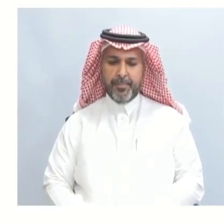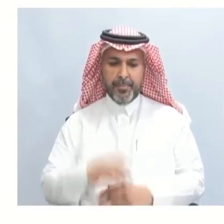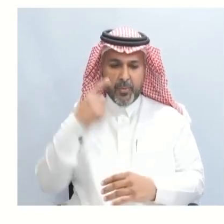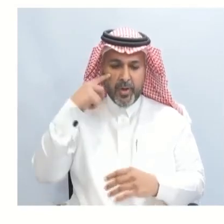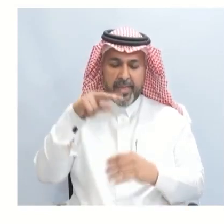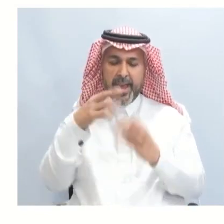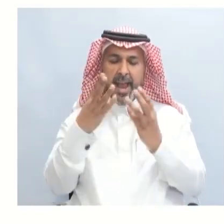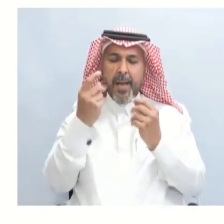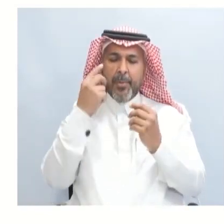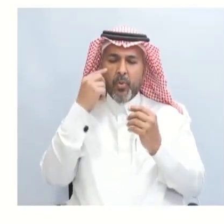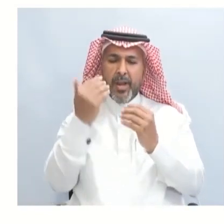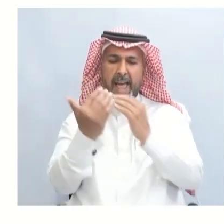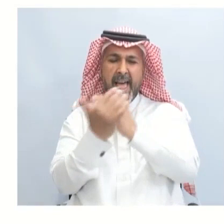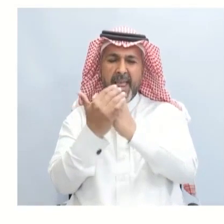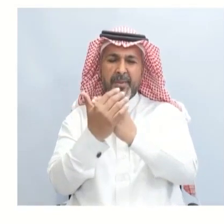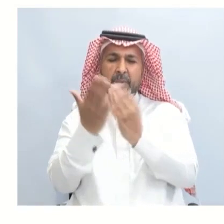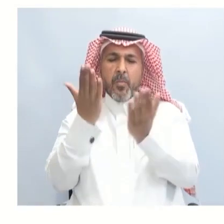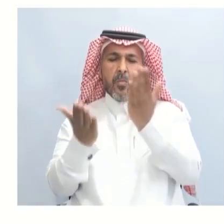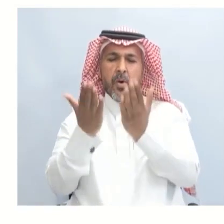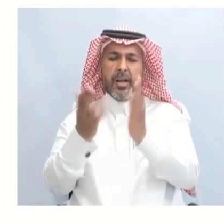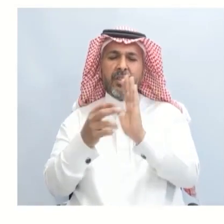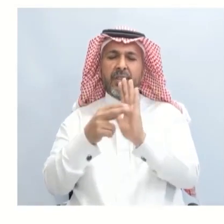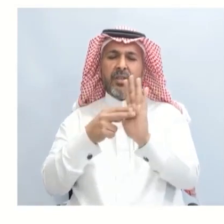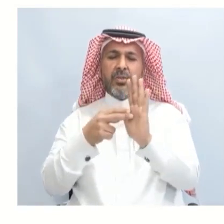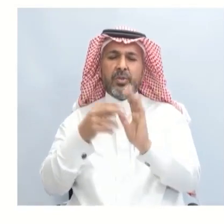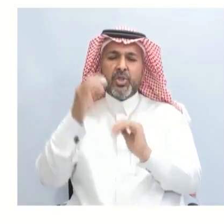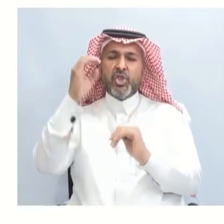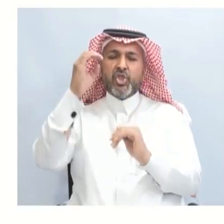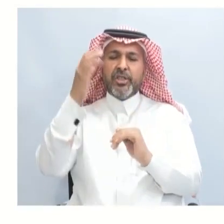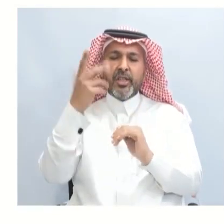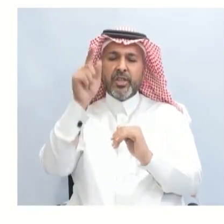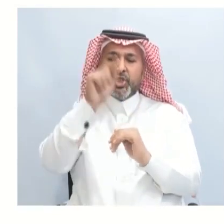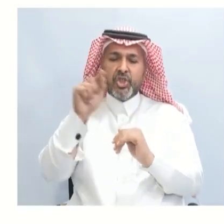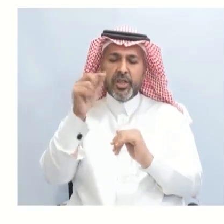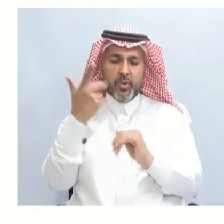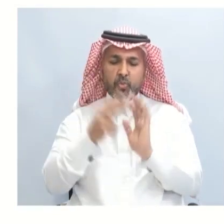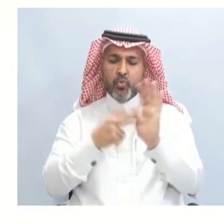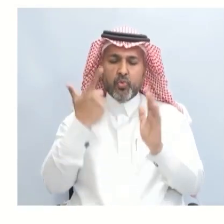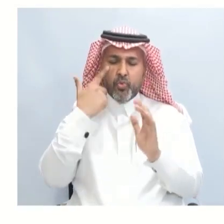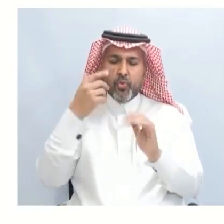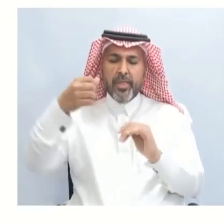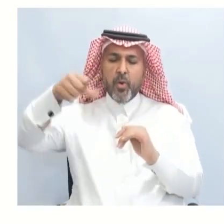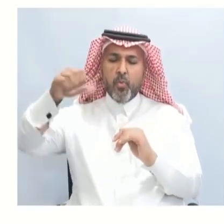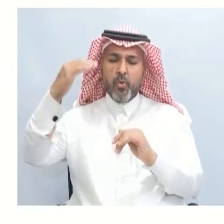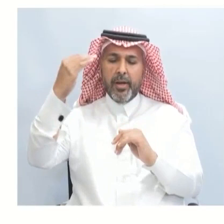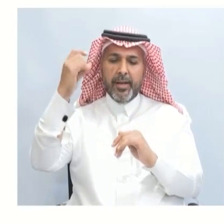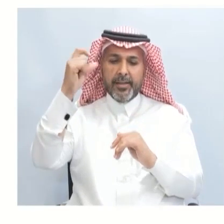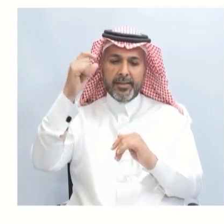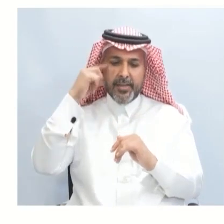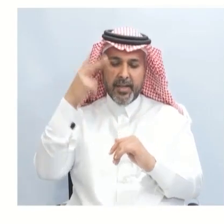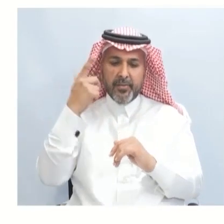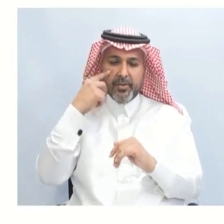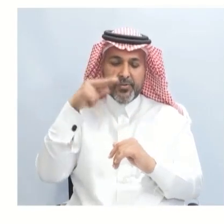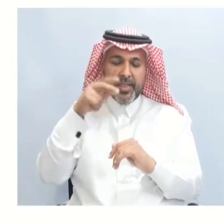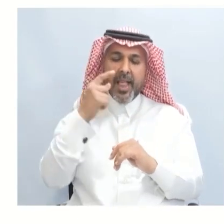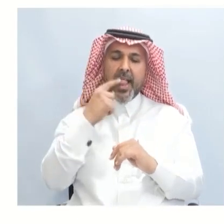استنتج معادله الثابت اللي هو جي ما هي ما عفوا ما هي وحدته وحدته مكتوبه لديك باللون الاحمر ان مضروبه في ام